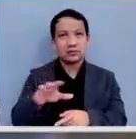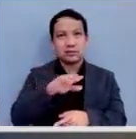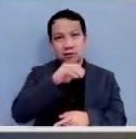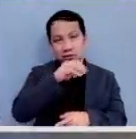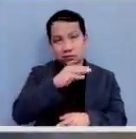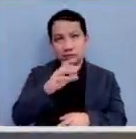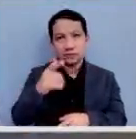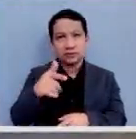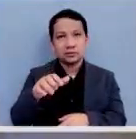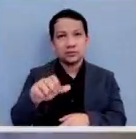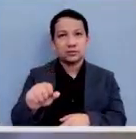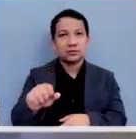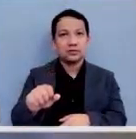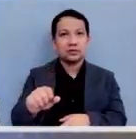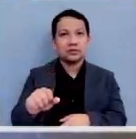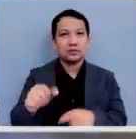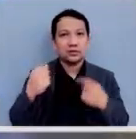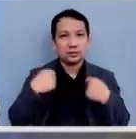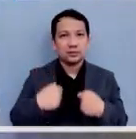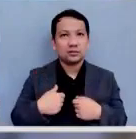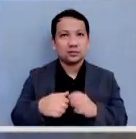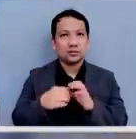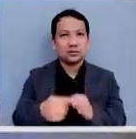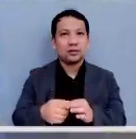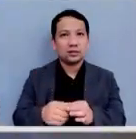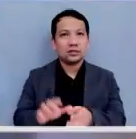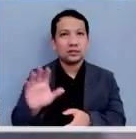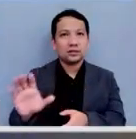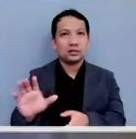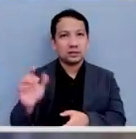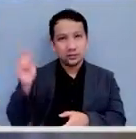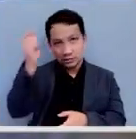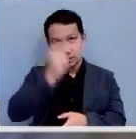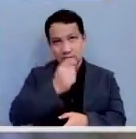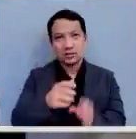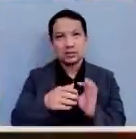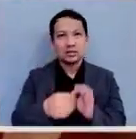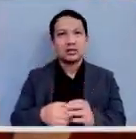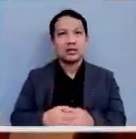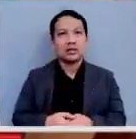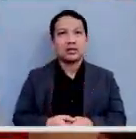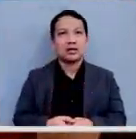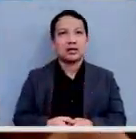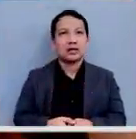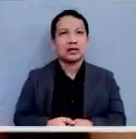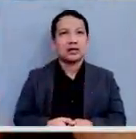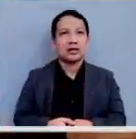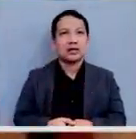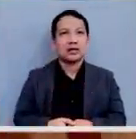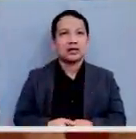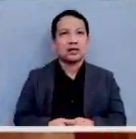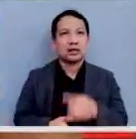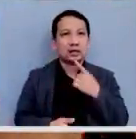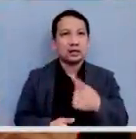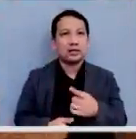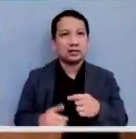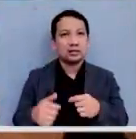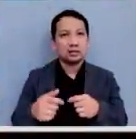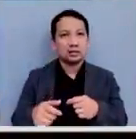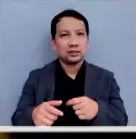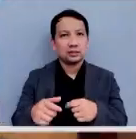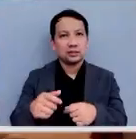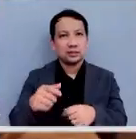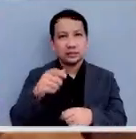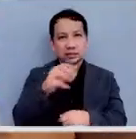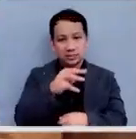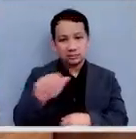Shirley Barberan suot ang toga para sa kanyang graduation. Pero hindi ito para sa isang master's degree,